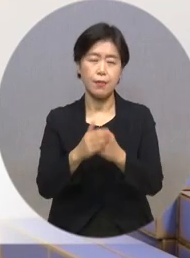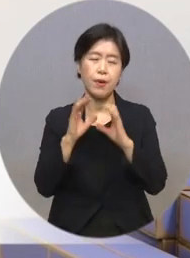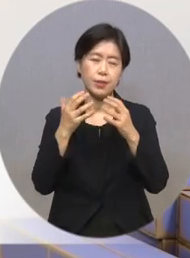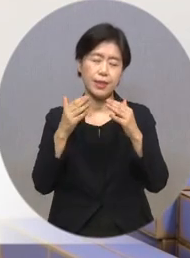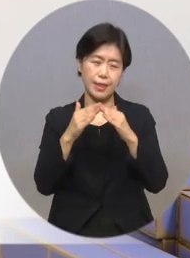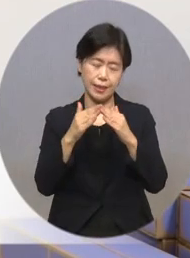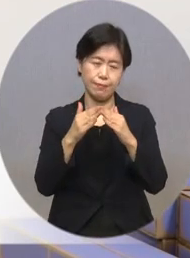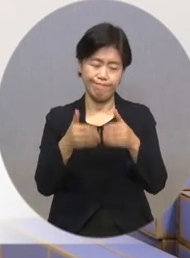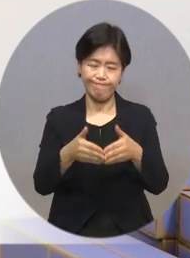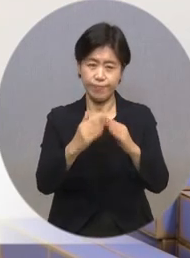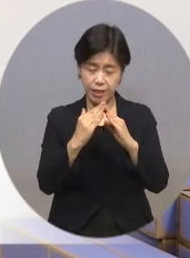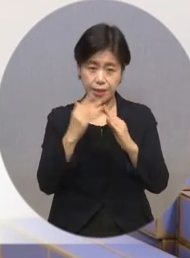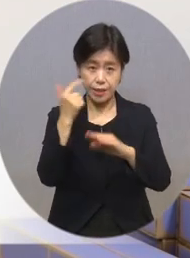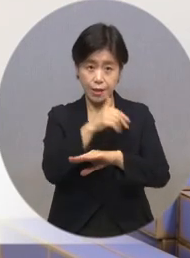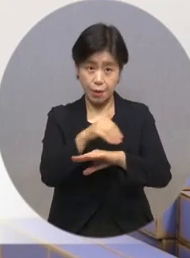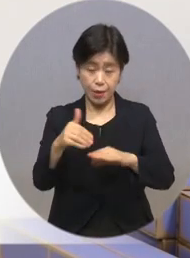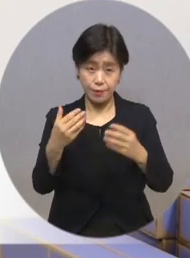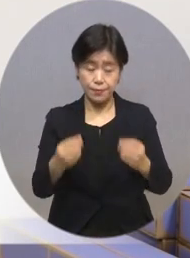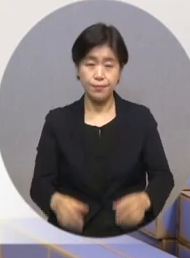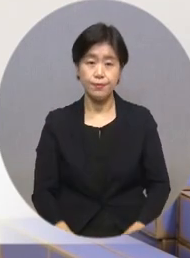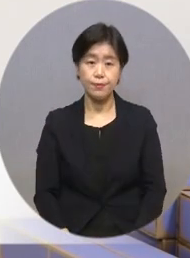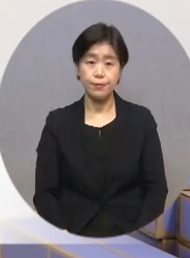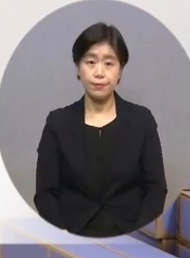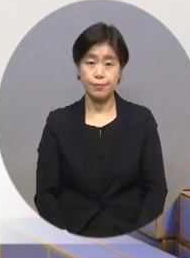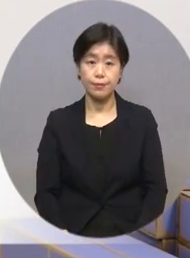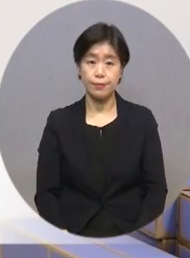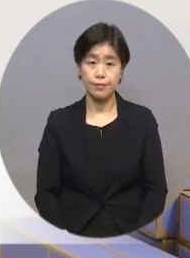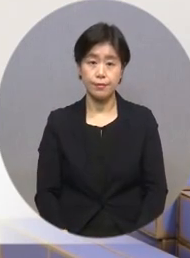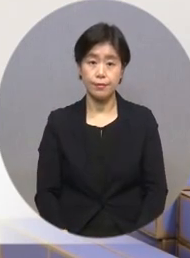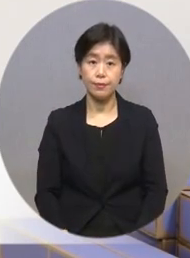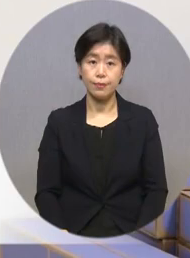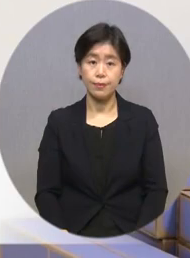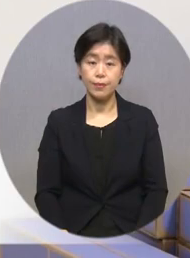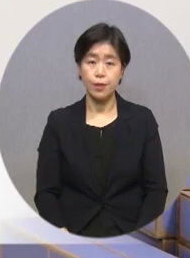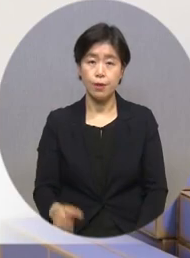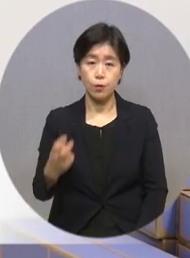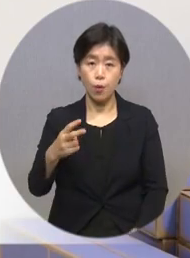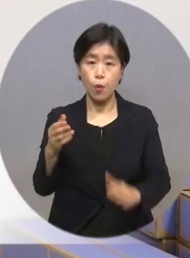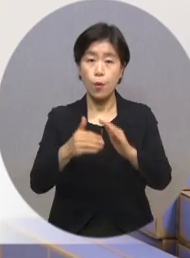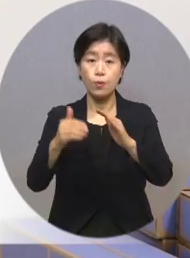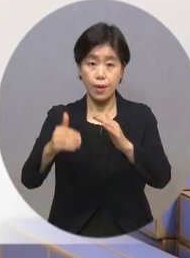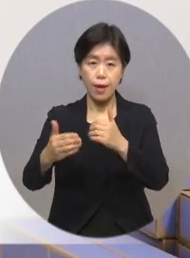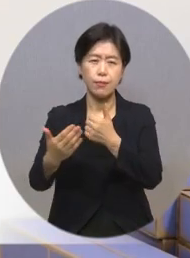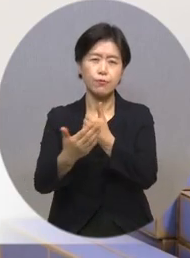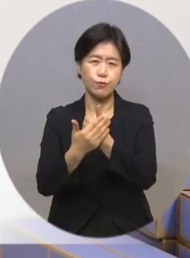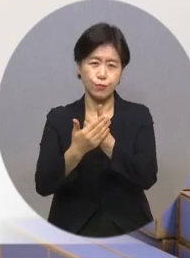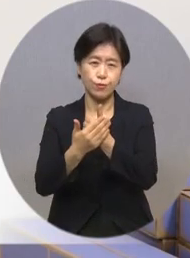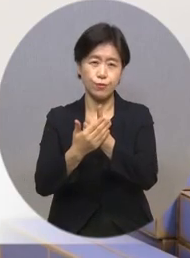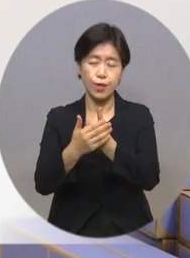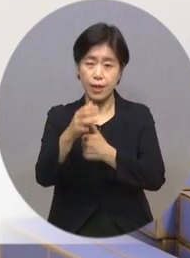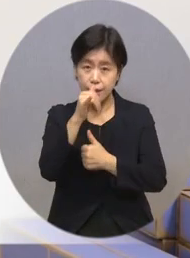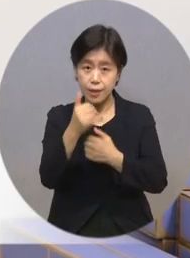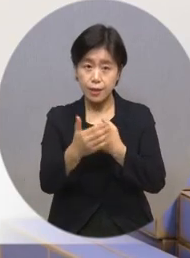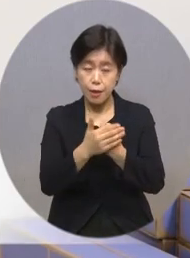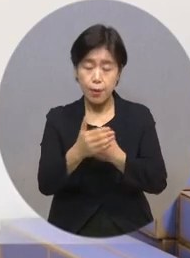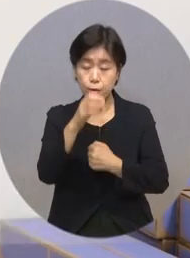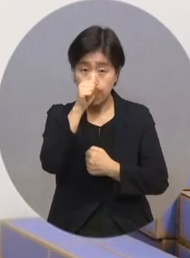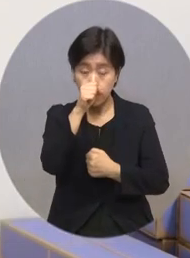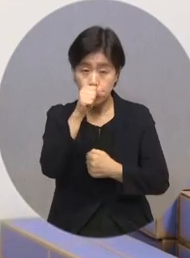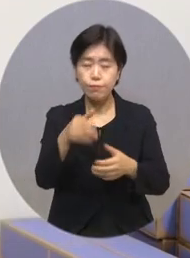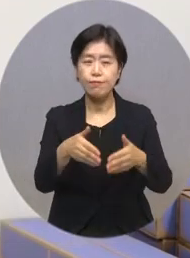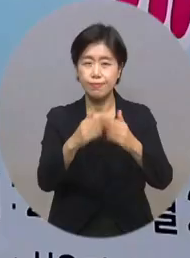설립하게 되었습니다 특히 이번에 근로복지공단에 지원을 받아서 이렇게 속옷을 짓게